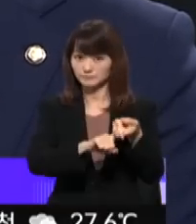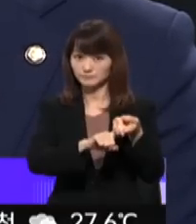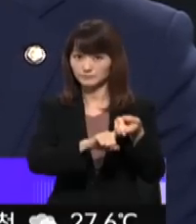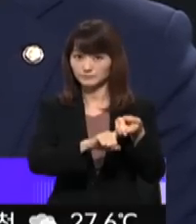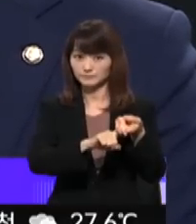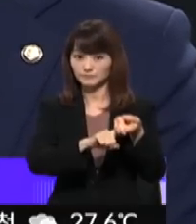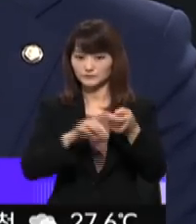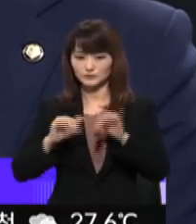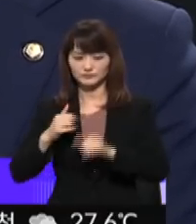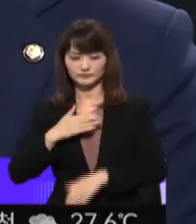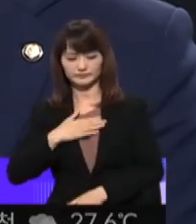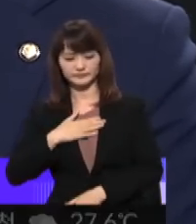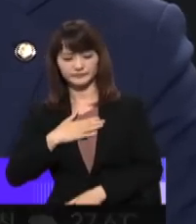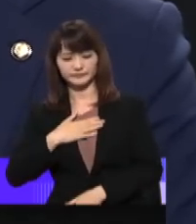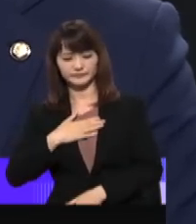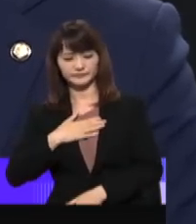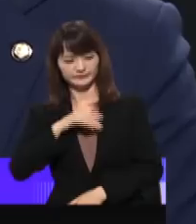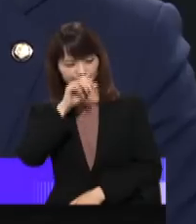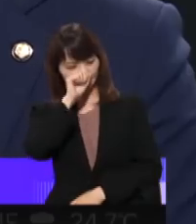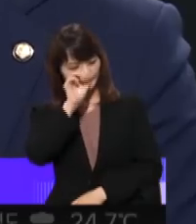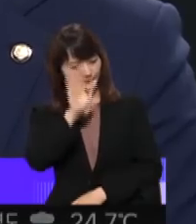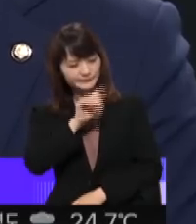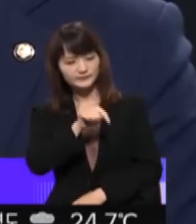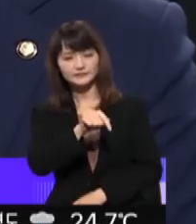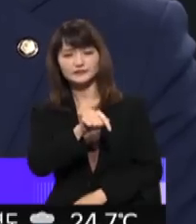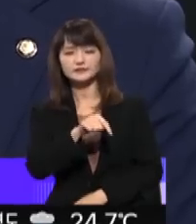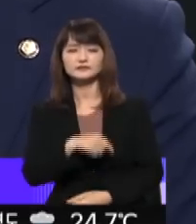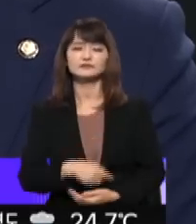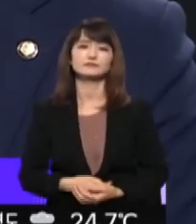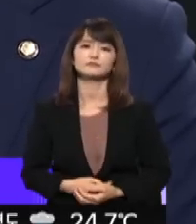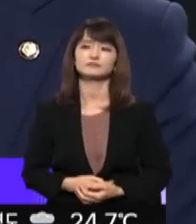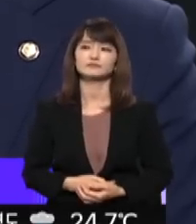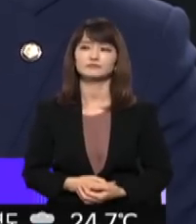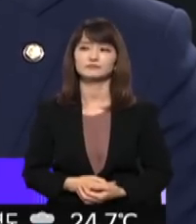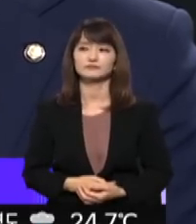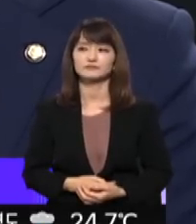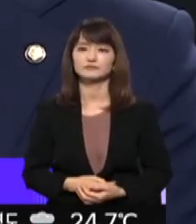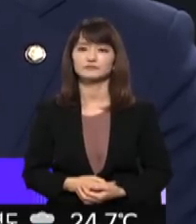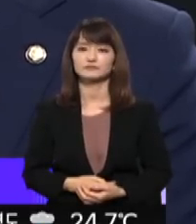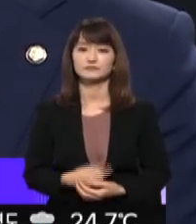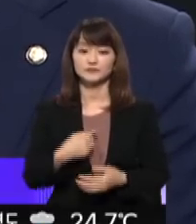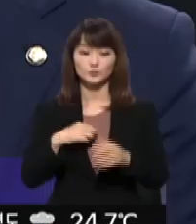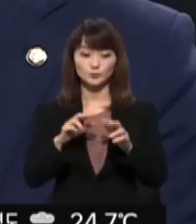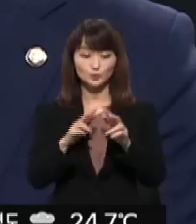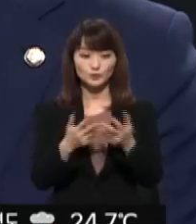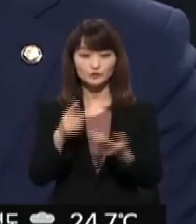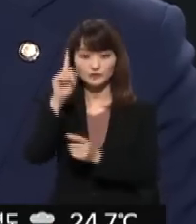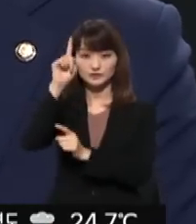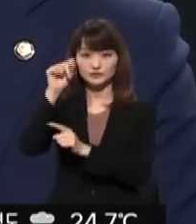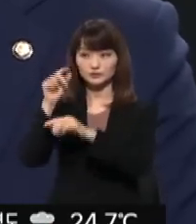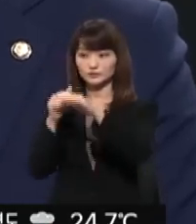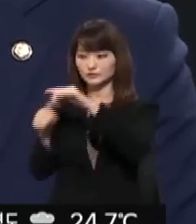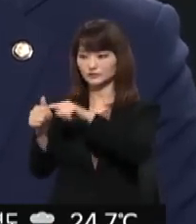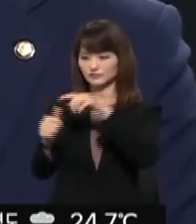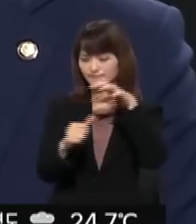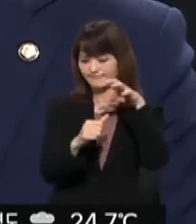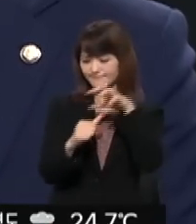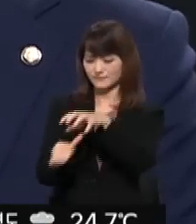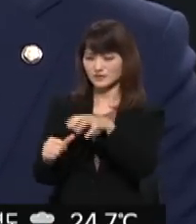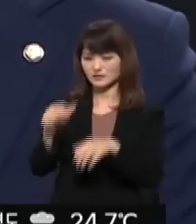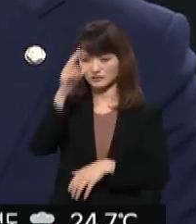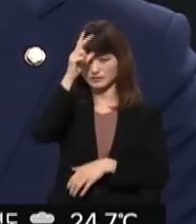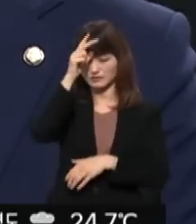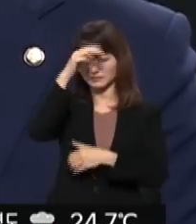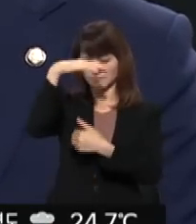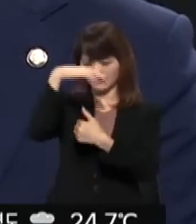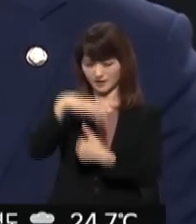결국에는 국민들 감정에는 굉장히 안 좋게 작용을 하고 있는데 거기에다가 본인이 이준석 대표한테 뭐 압력을 경찰을